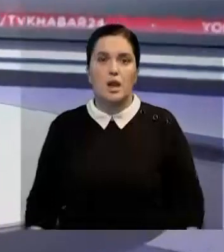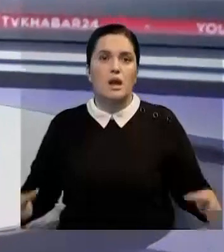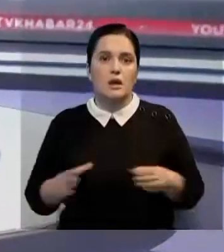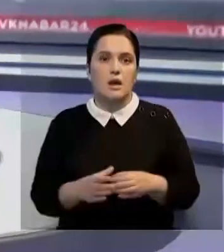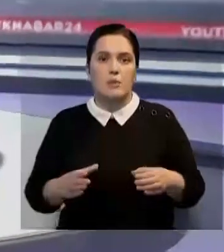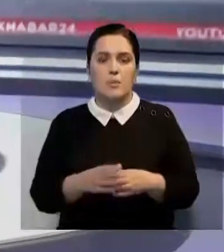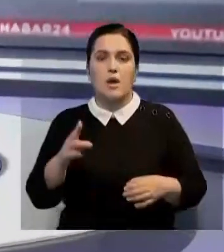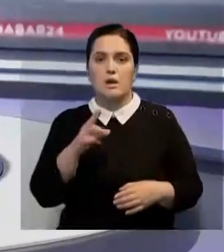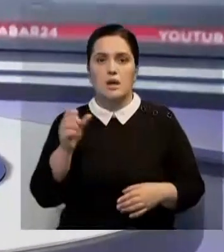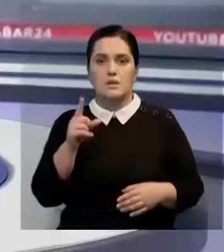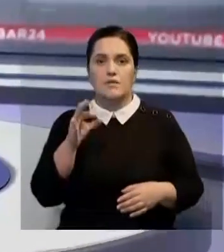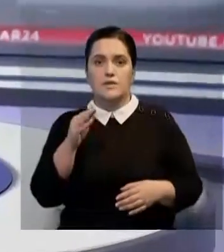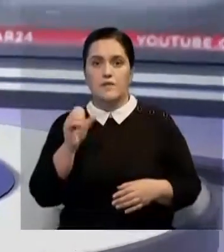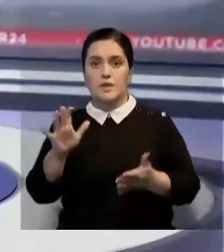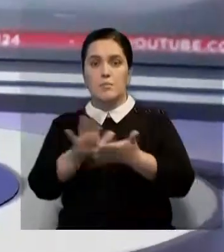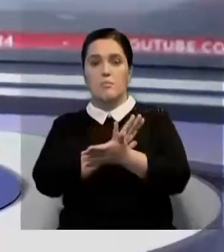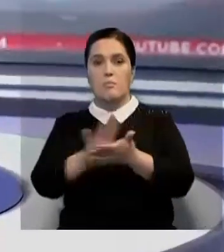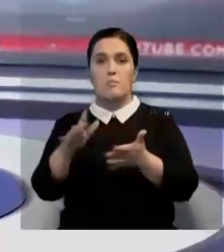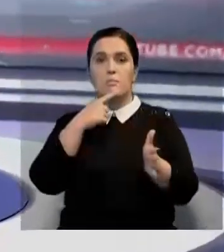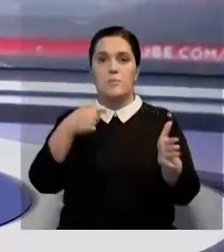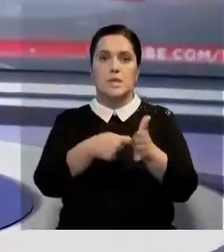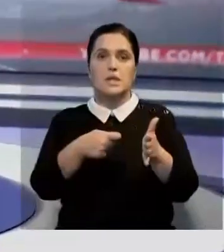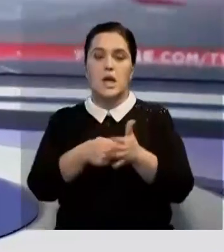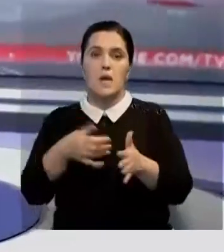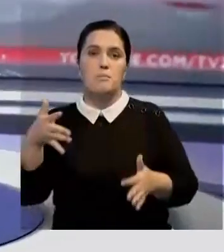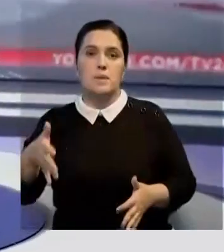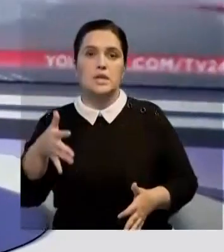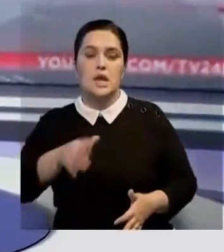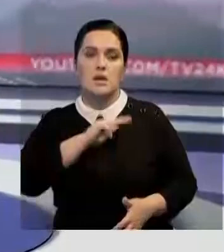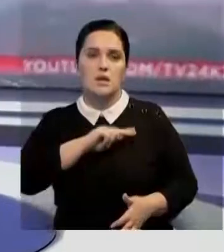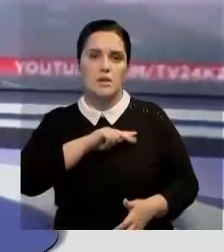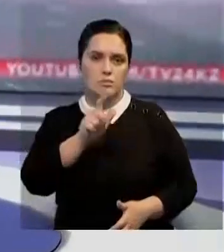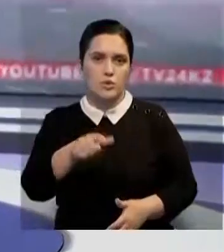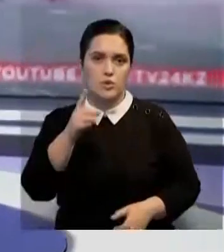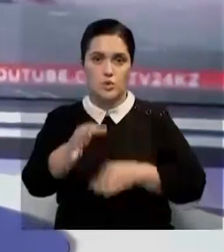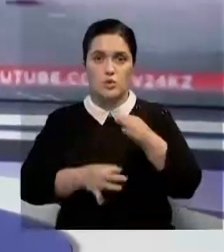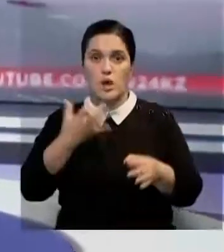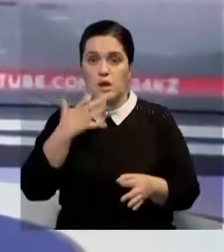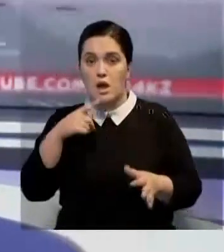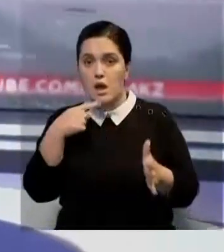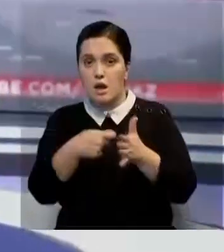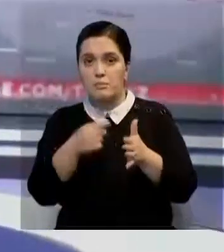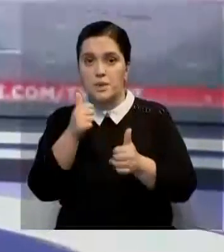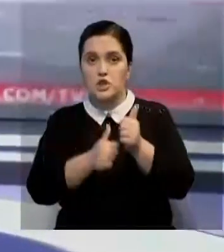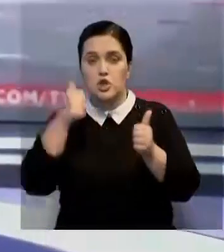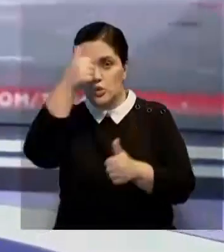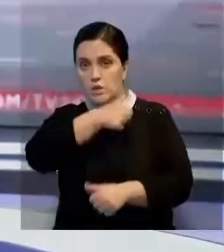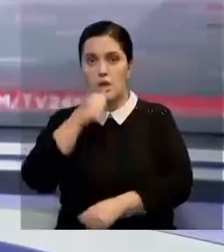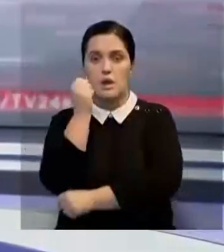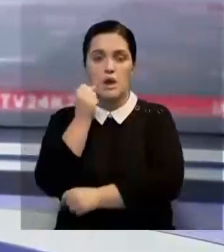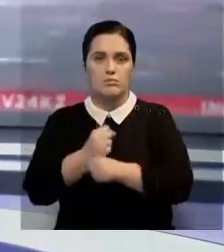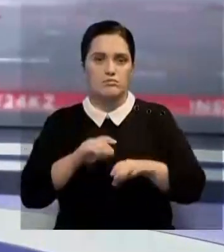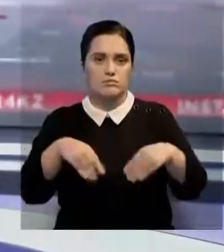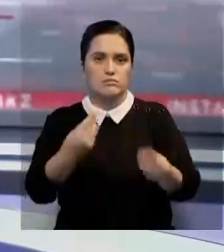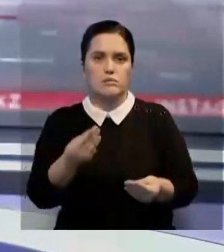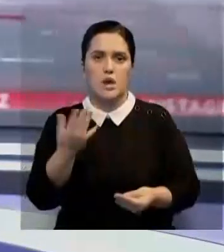Компания «Казфосфат» обеспечивает бесплатным питанием 5000 сотрудников в сутки. На горячие обеды рабочим ежегодно выделяют более миллиарда тенге.